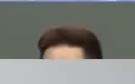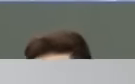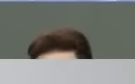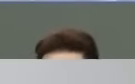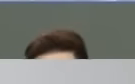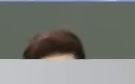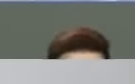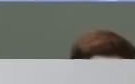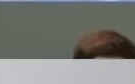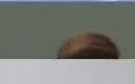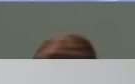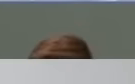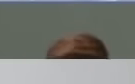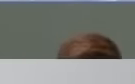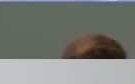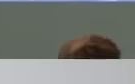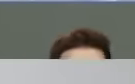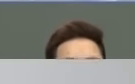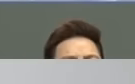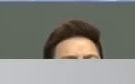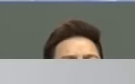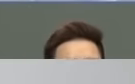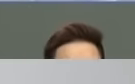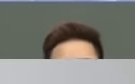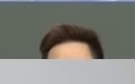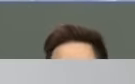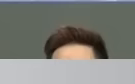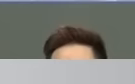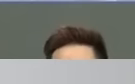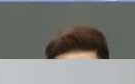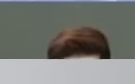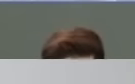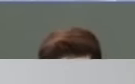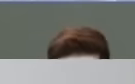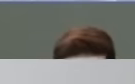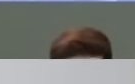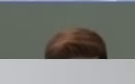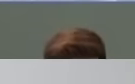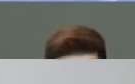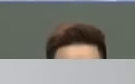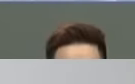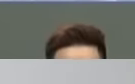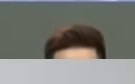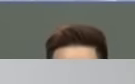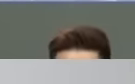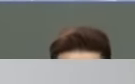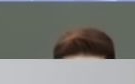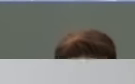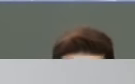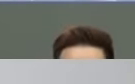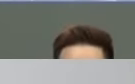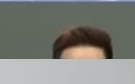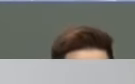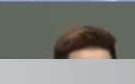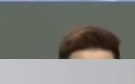กลับไปกลับอย่างนี้ตลอดเวลาเนี่ยนะคะก็เลยทำให้ผู้ที่เกี่ยวข้องในจังหวัดในตลาดในครอบครั